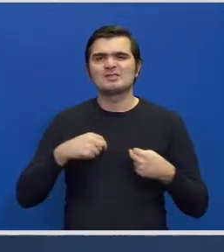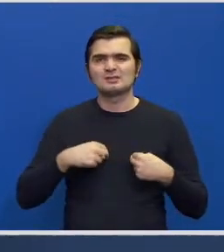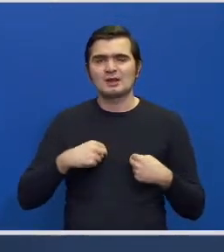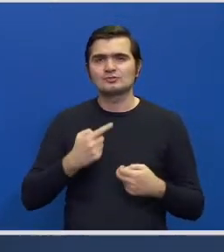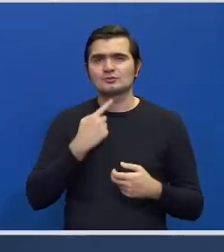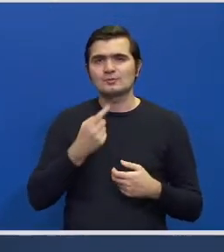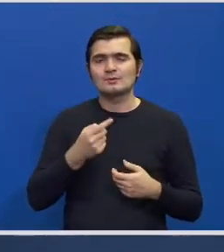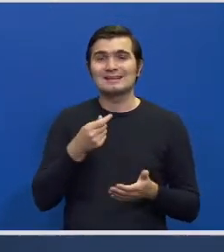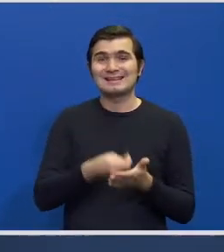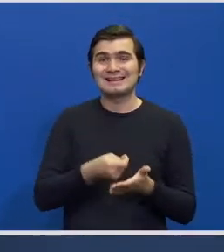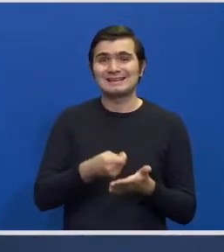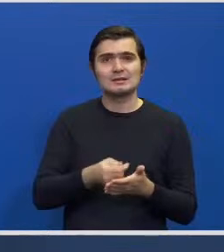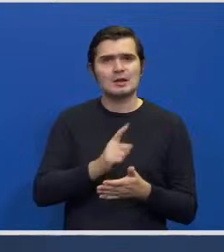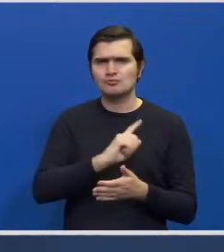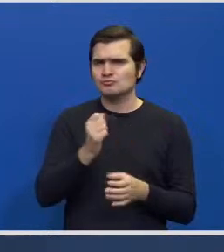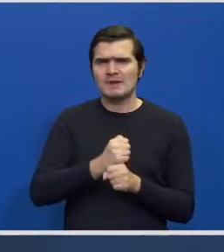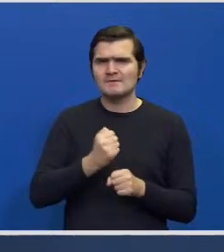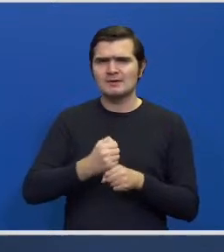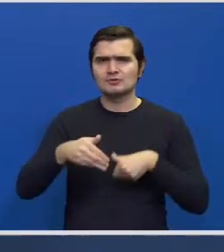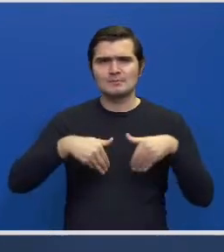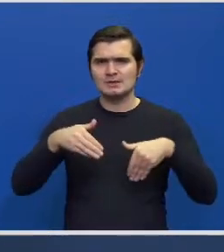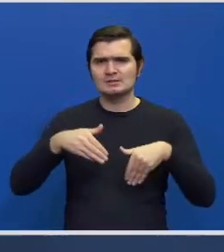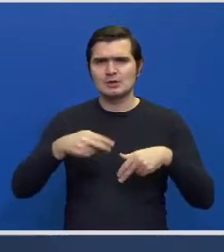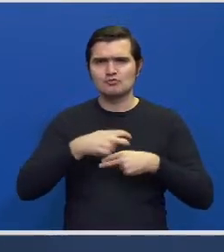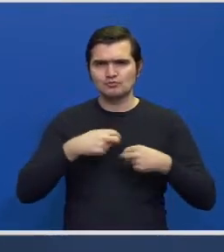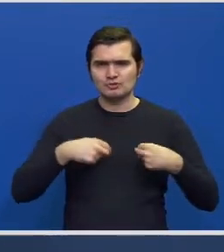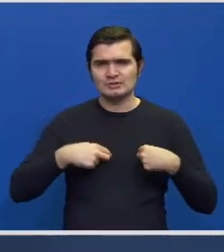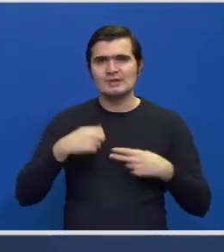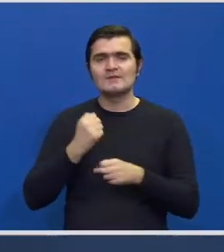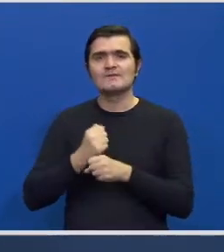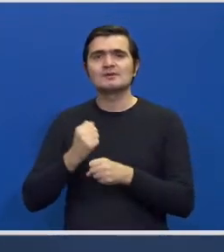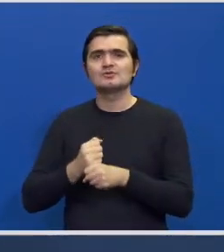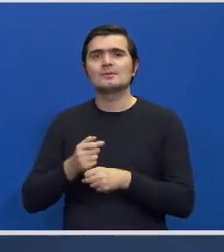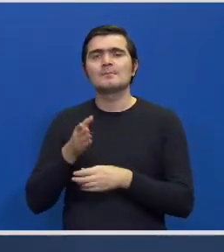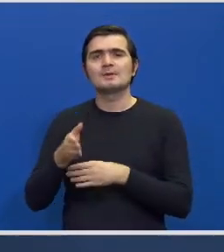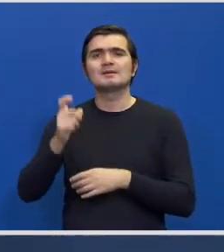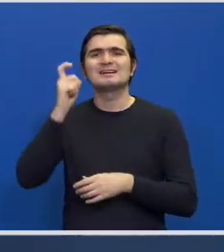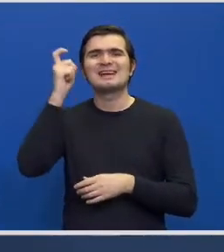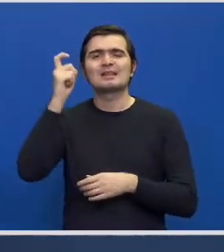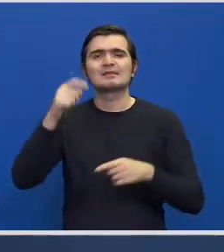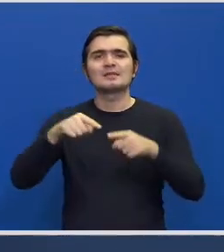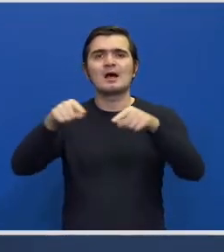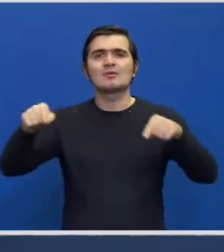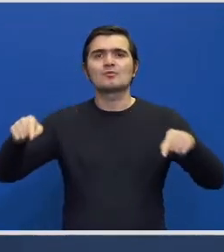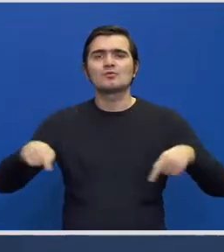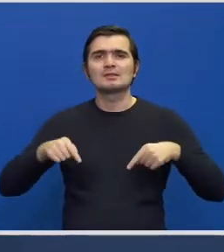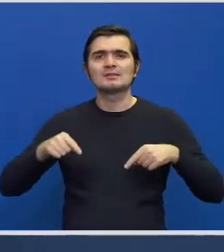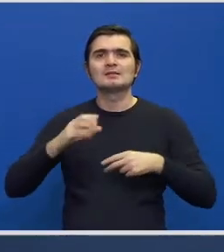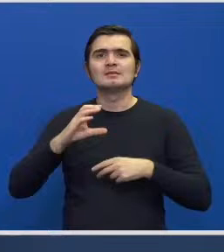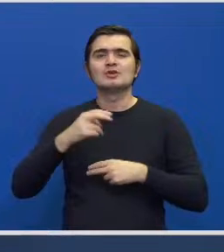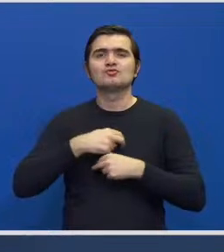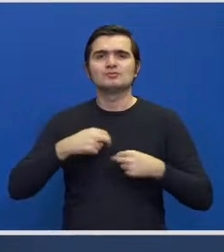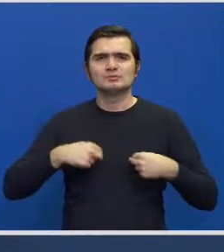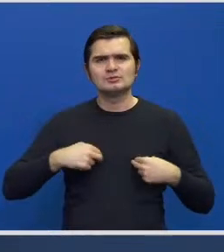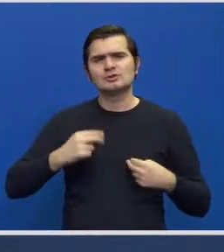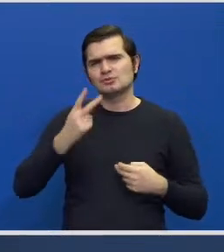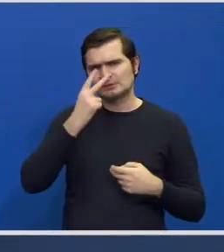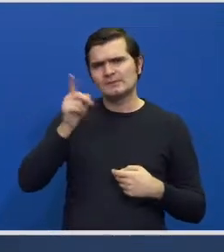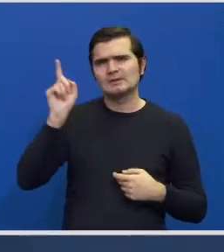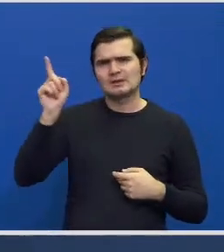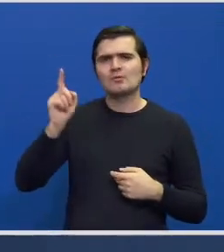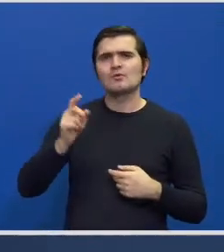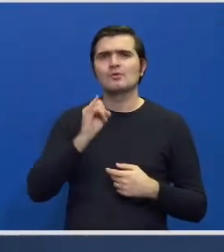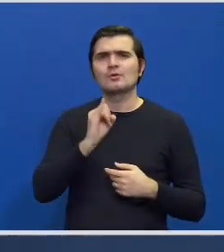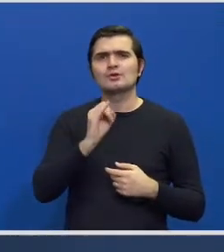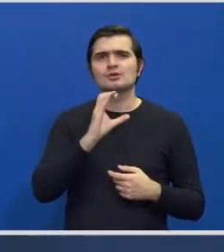salarizarea magistraților, care prevede ca salarizarea să nu se mai facă de Ministerul Public, ci să se facă de către Înalta Curte de Casație și Justiție, și veți